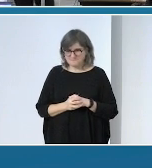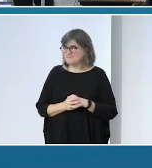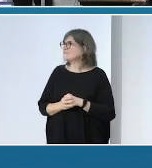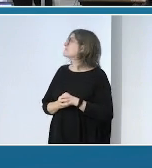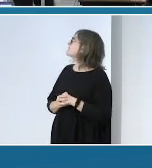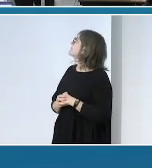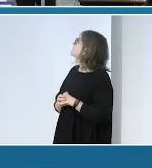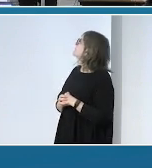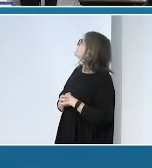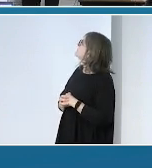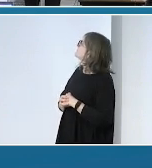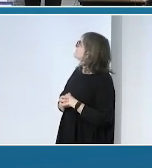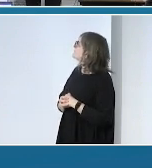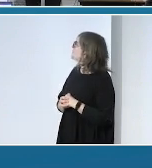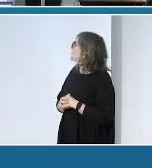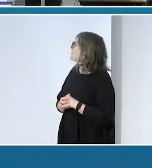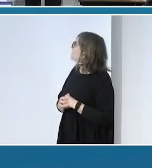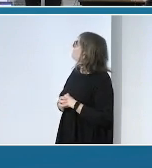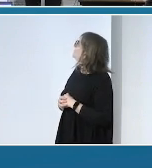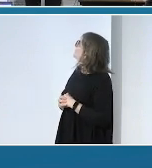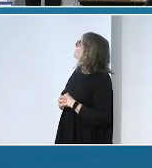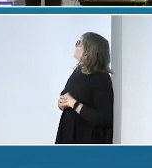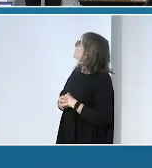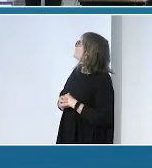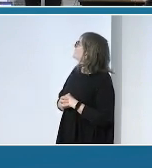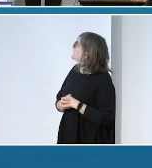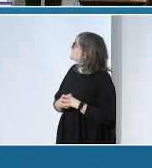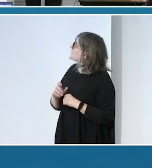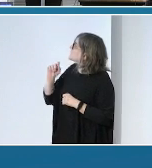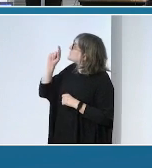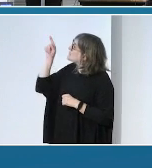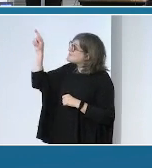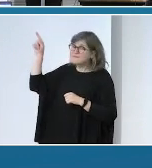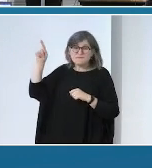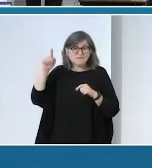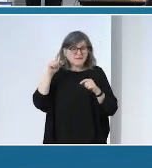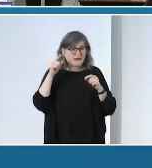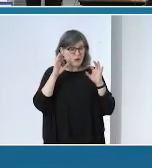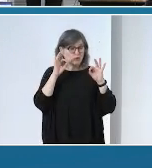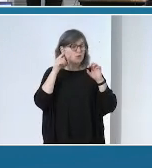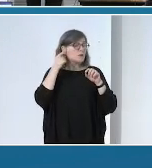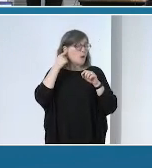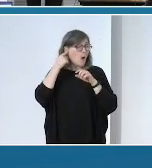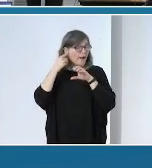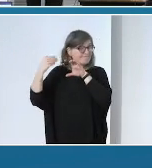Donc, l'appareil vestibulaire, il se trouve dans l'oreille interne.